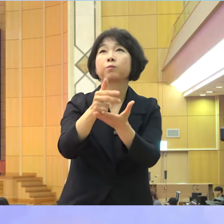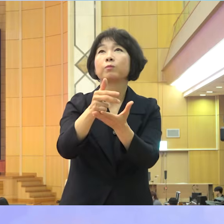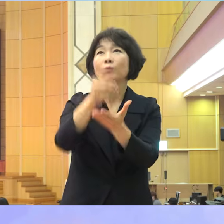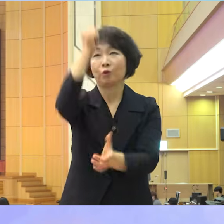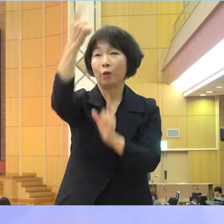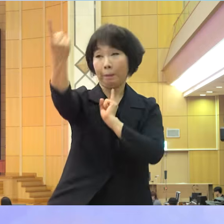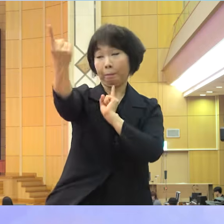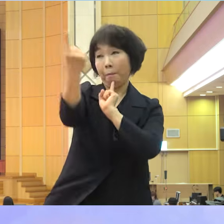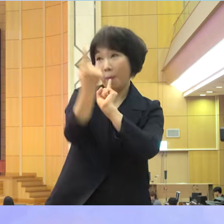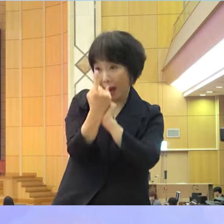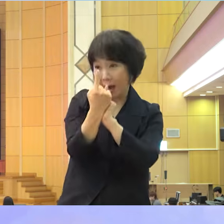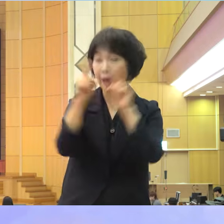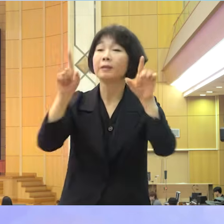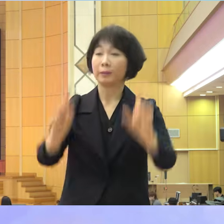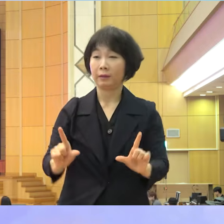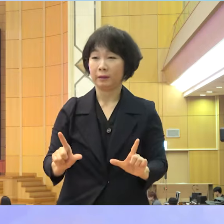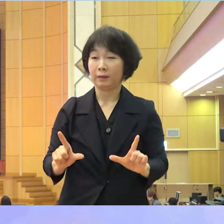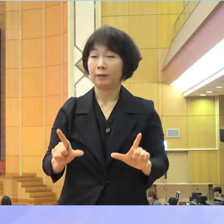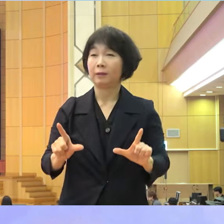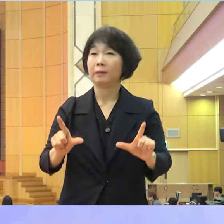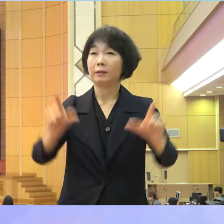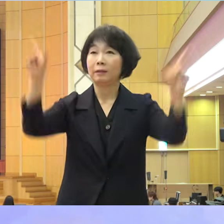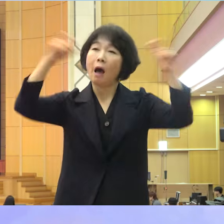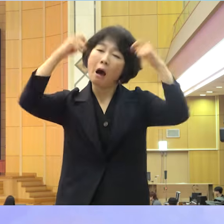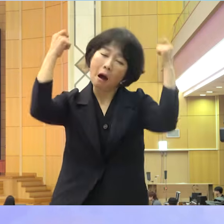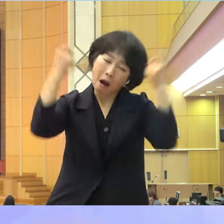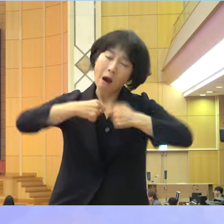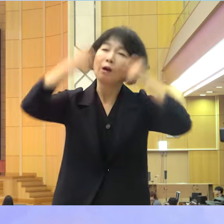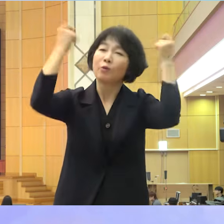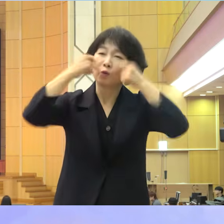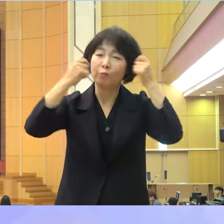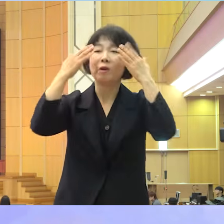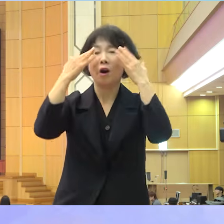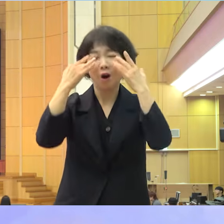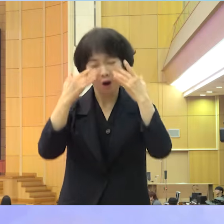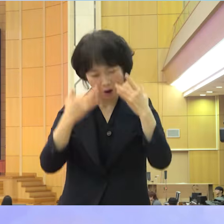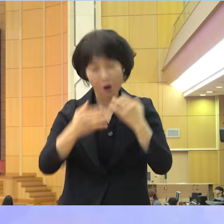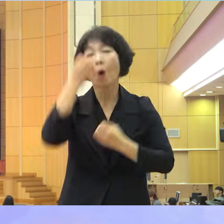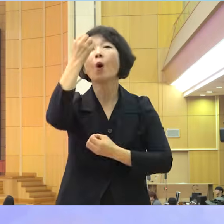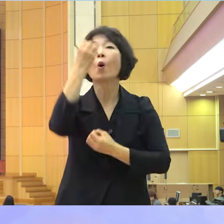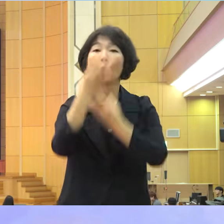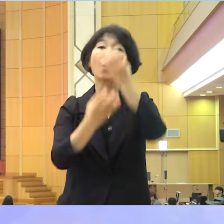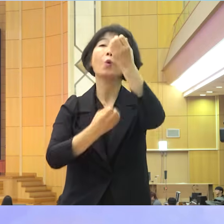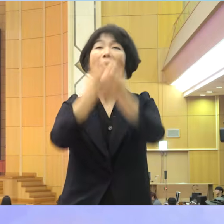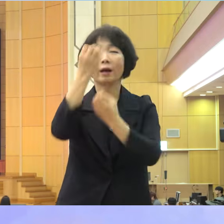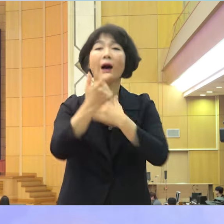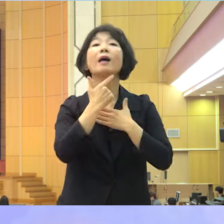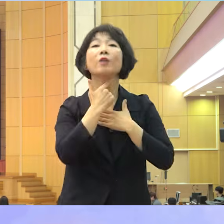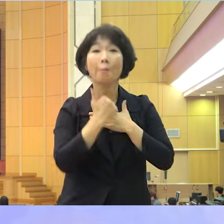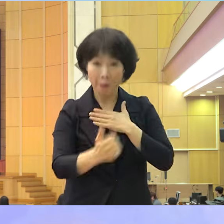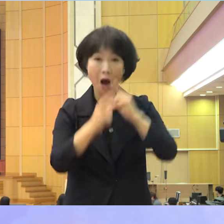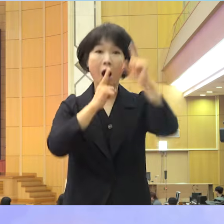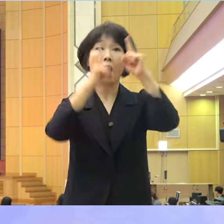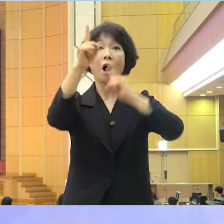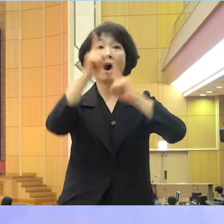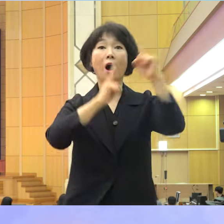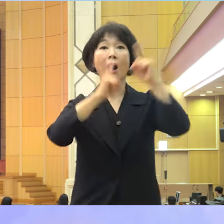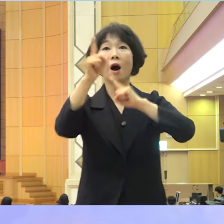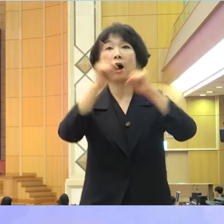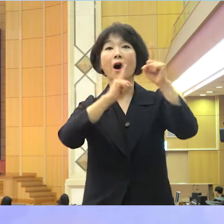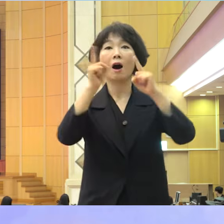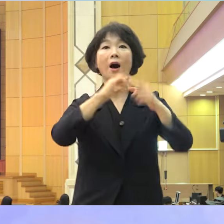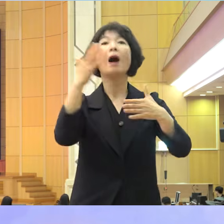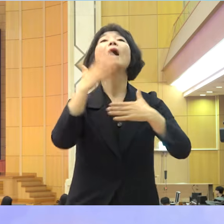처음 주를 만난 그날 울며 고백하던 말